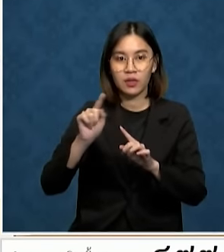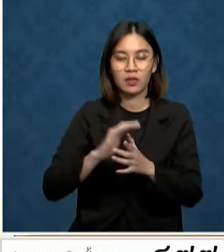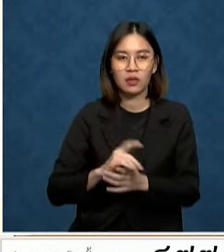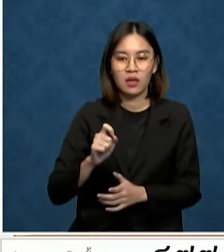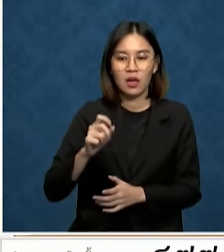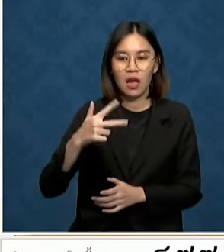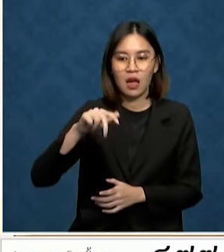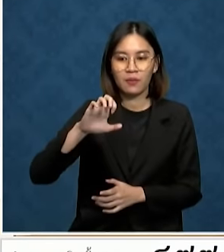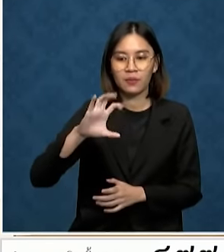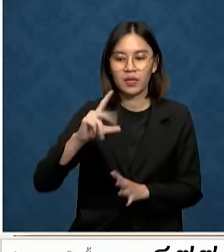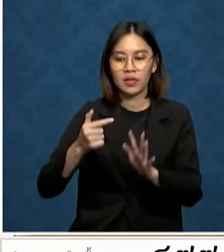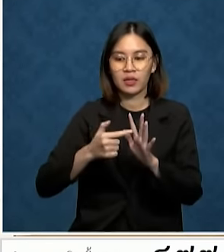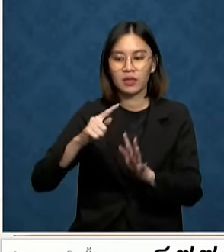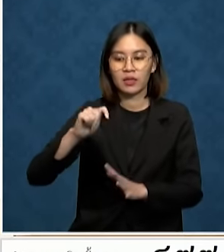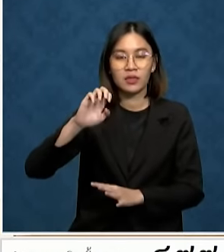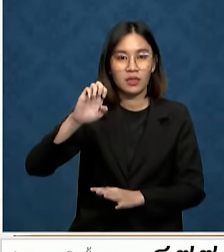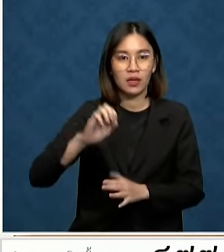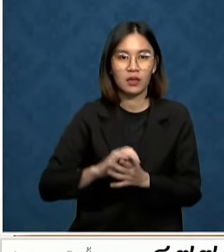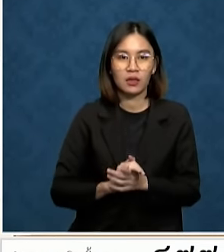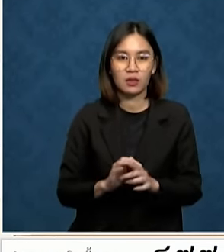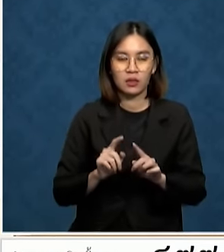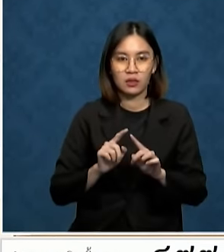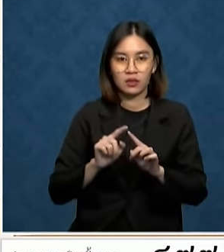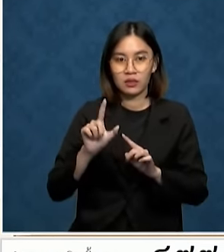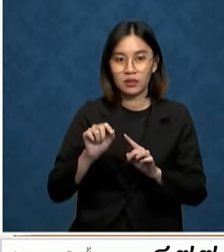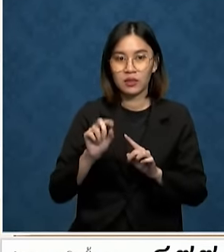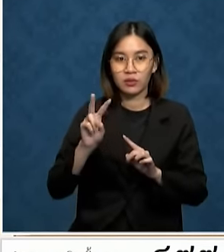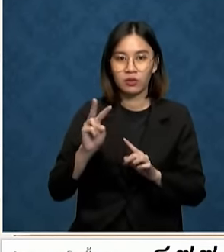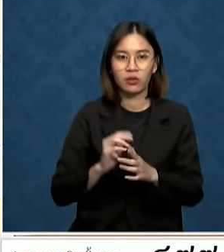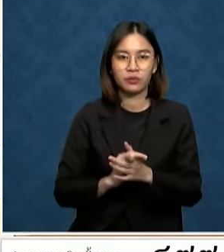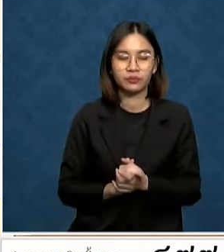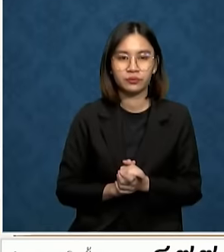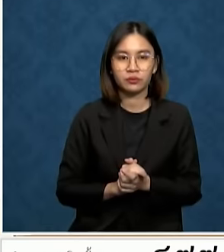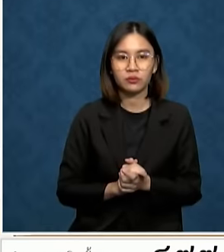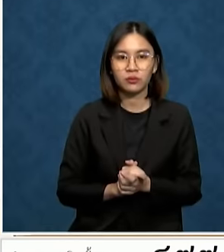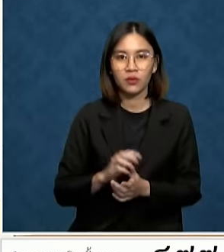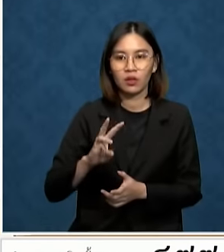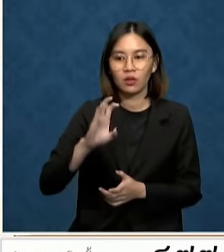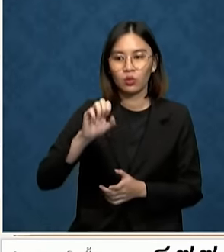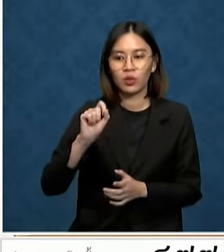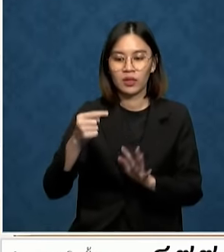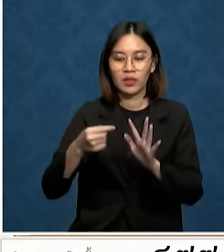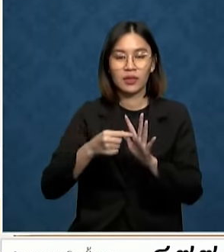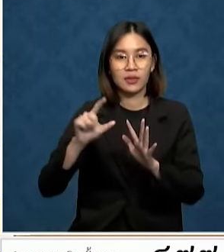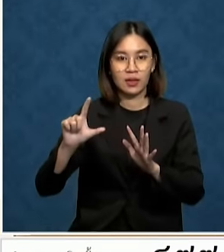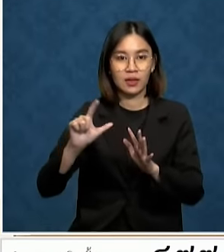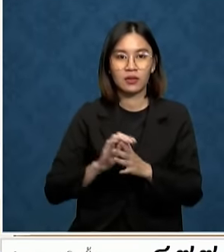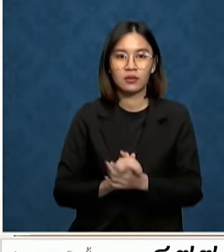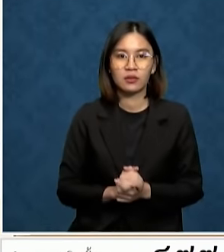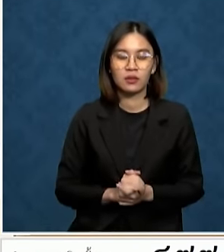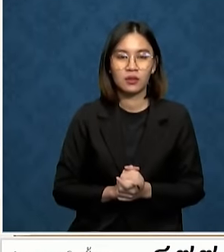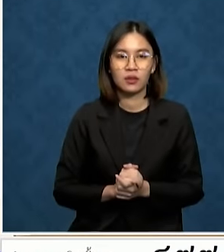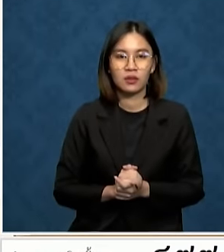ในอภิชาติตีระสวัดิชัย 22. ในวิสารเตชะทีลวัตร